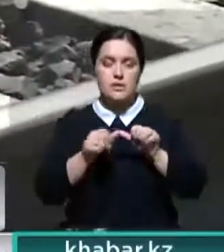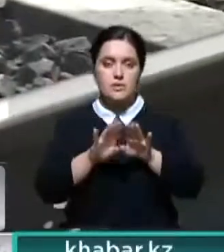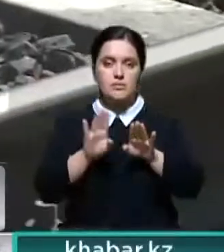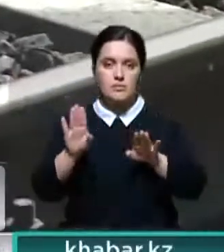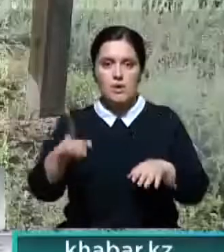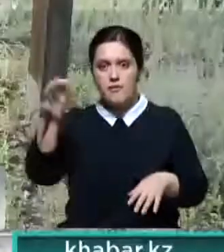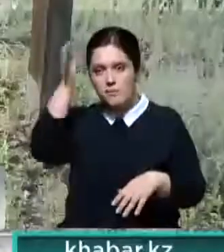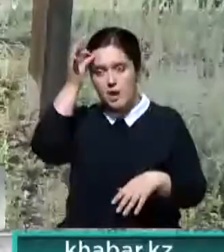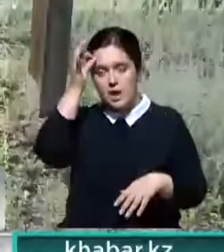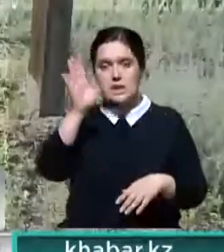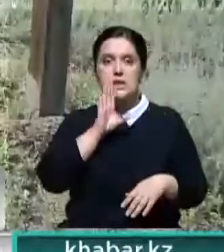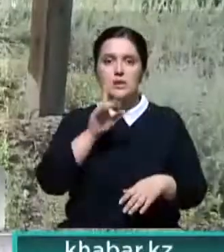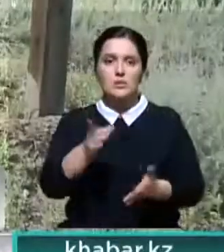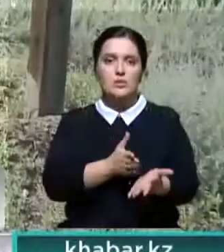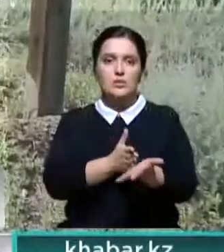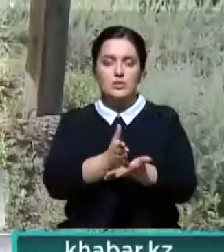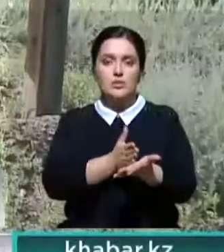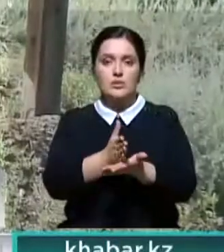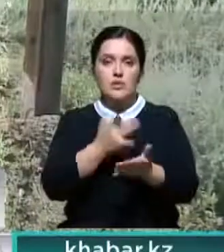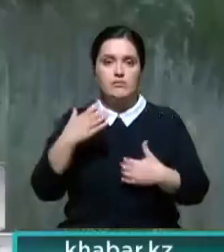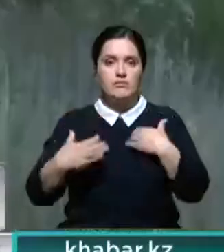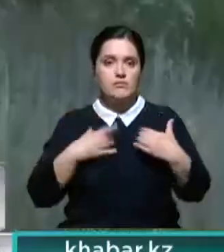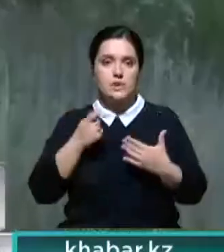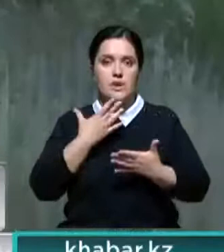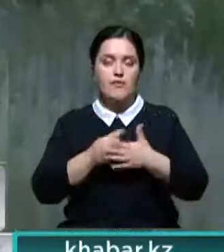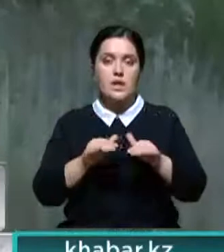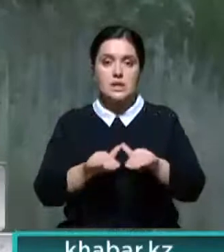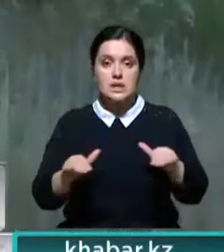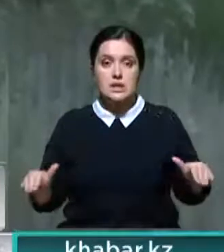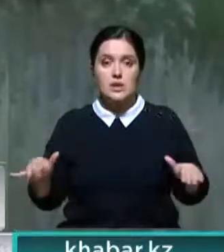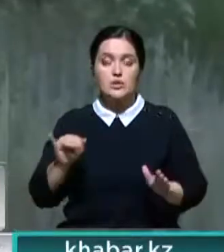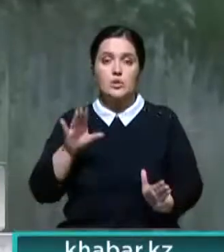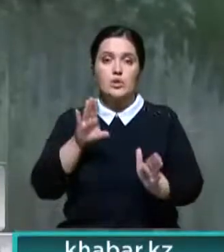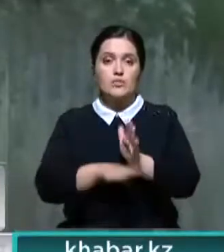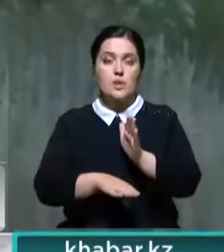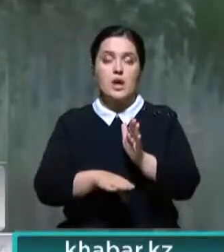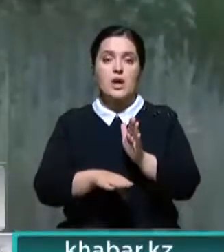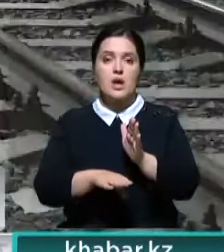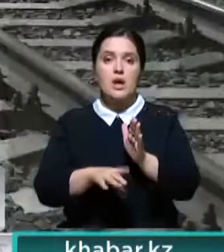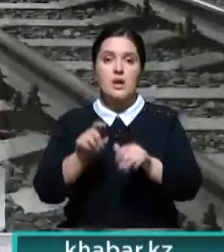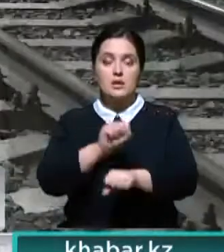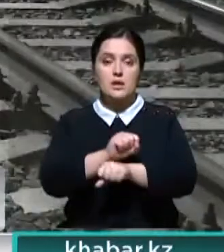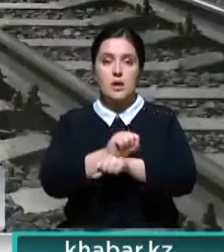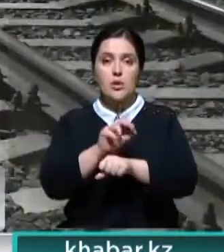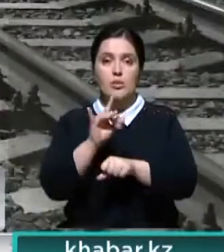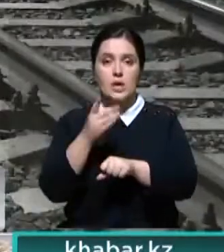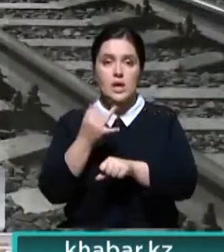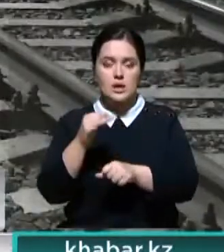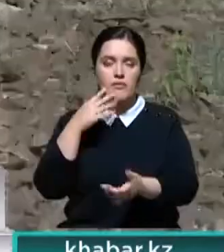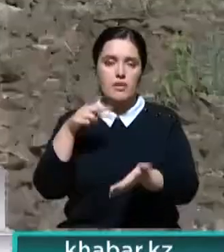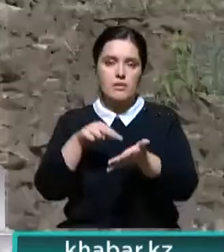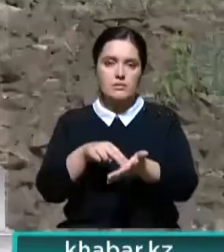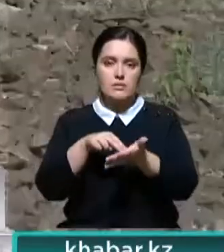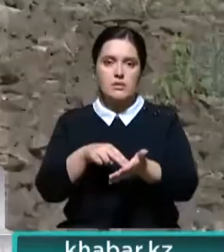Анастасия Артыкбаева. Женщина живет в постоянном страхе за своих детей. Ситуация усугубляется еще и тем, что на станции Курайли периодически